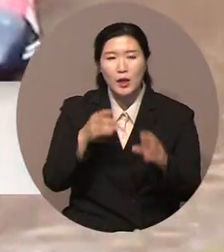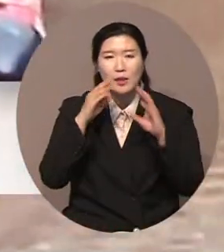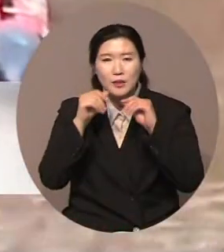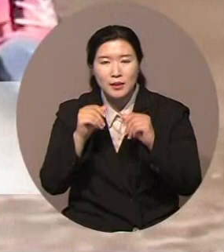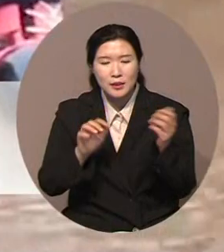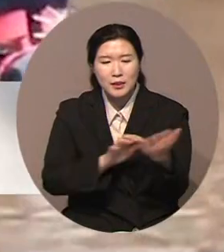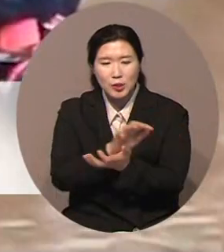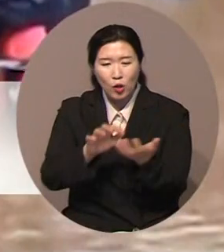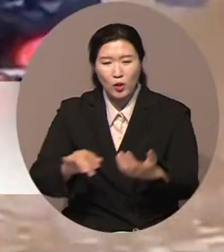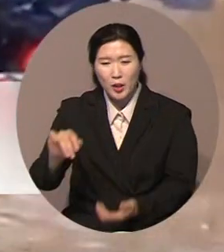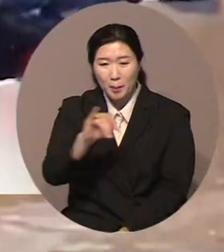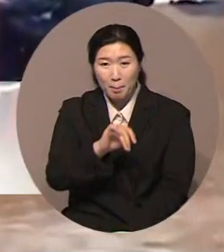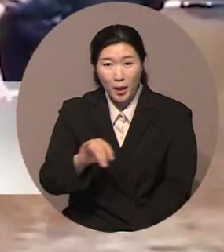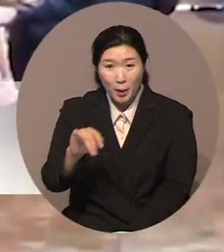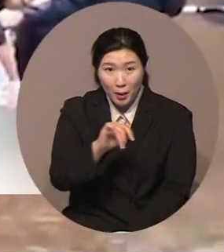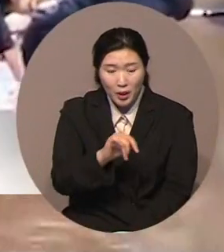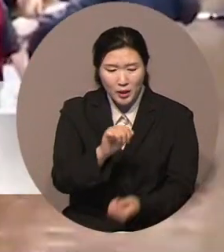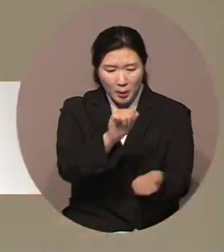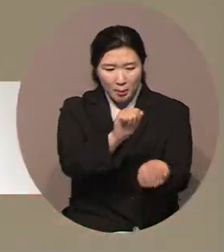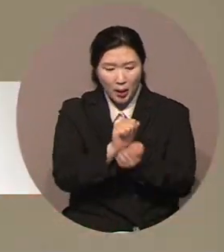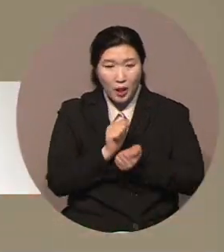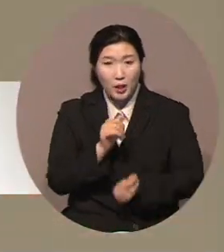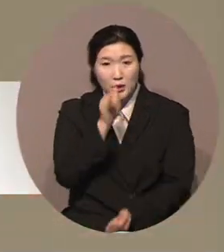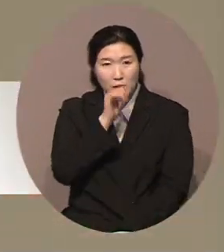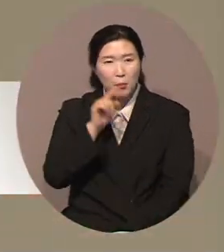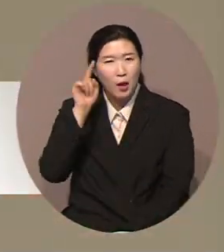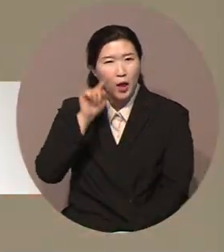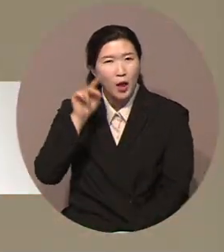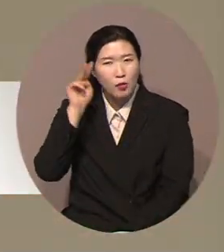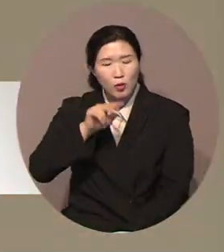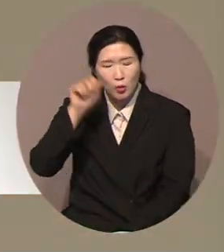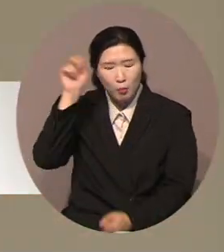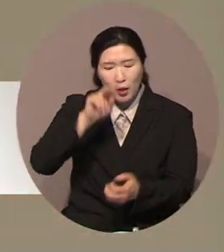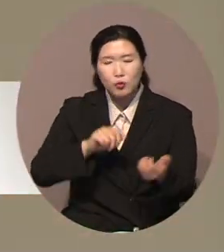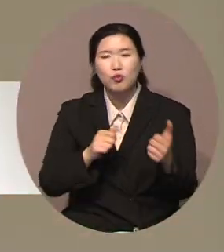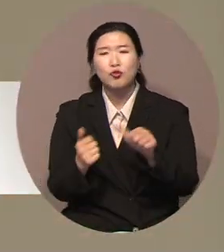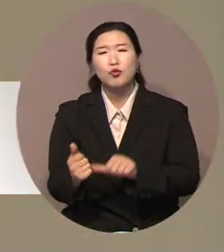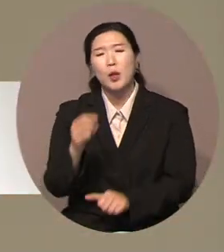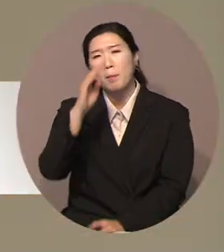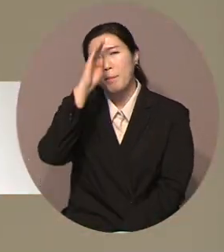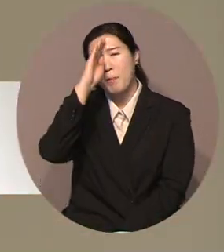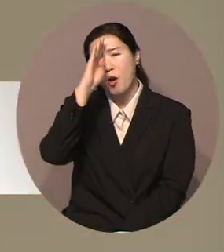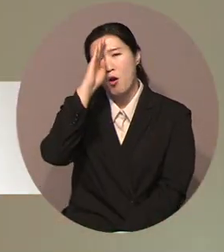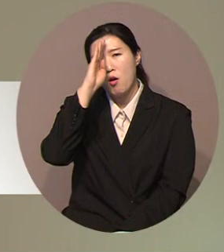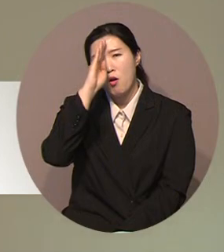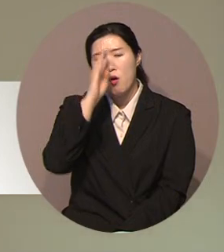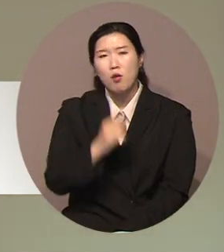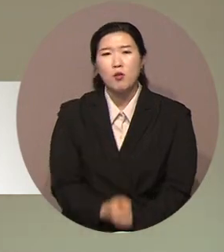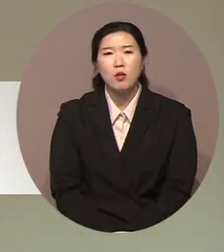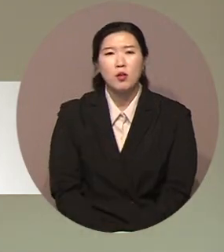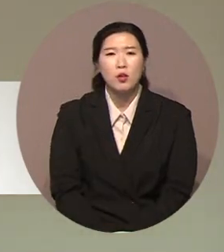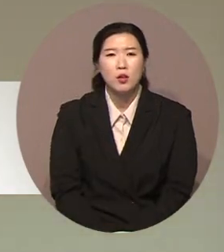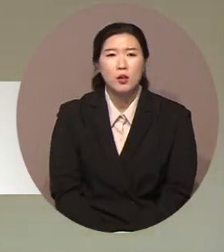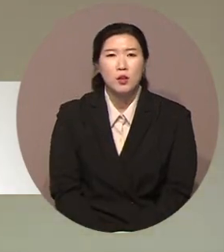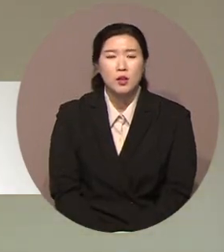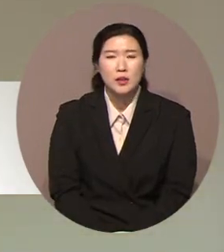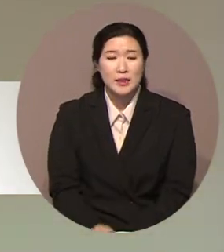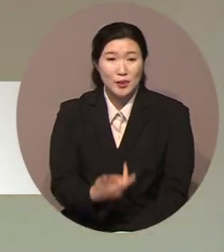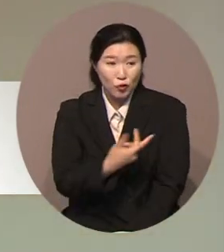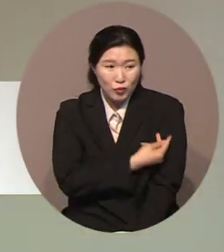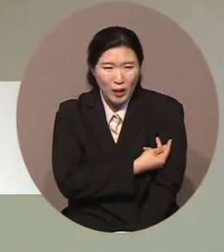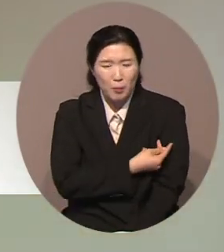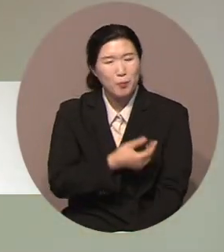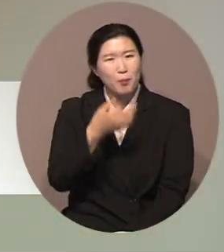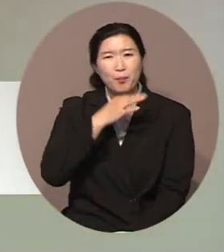사료에 있는 세균에 의해 감염되며 발병하면 하루 이틀 안에 폐사하는 급성 열성 전염병으로 예방접종으로